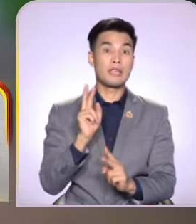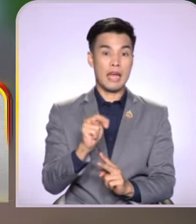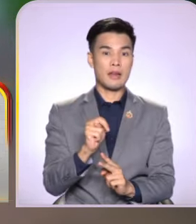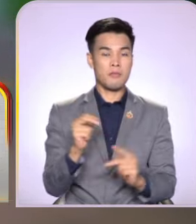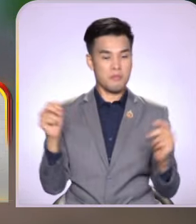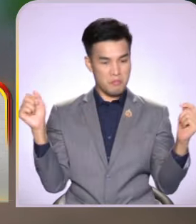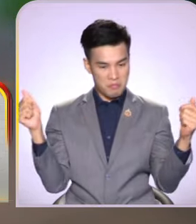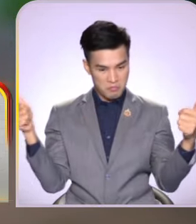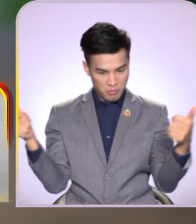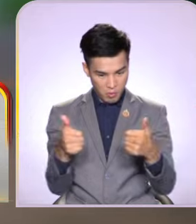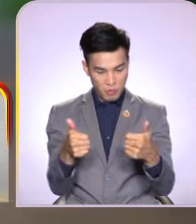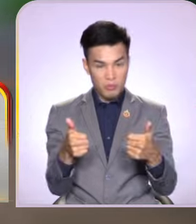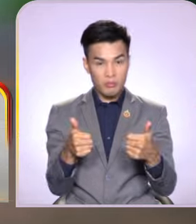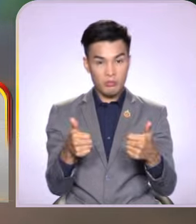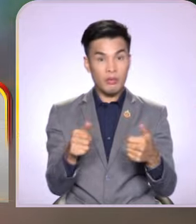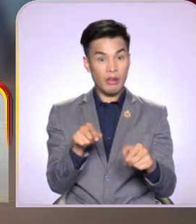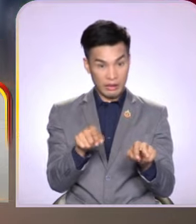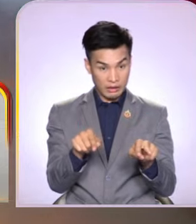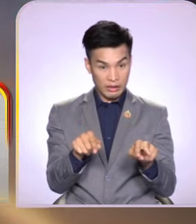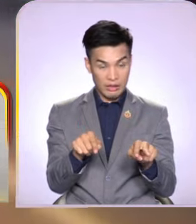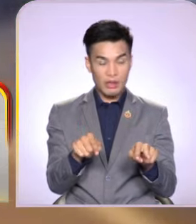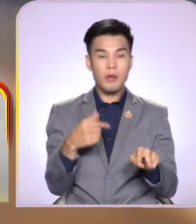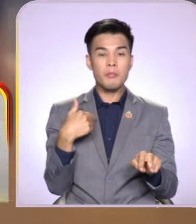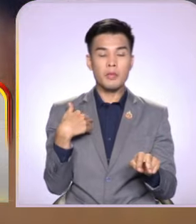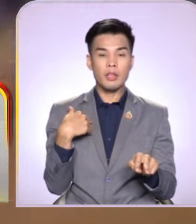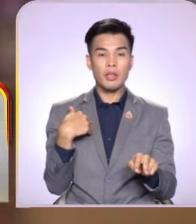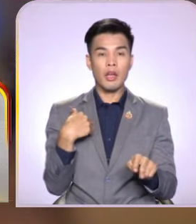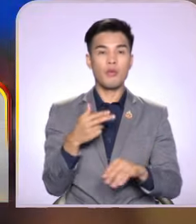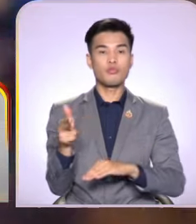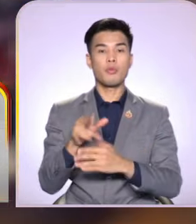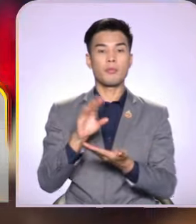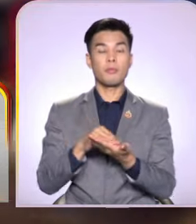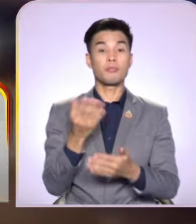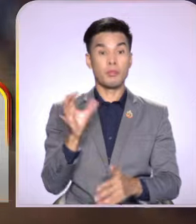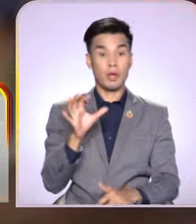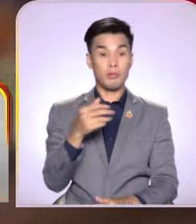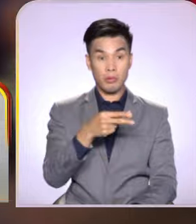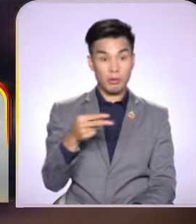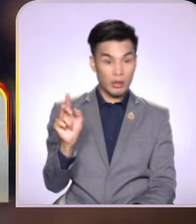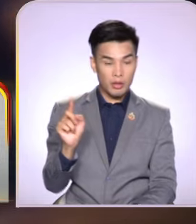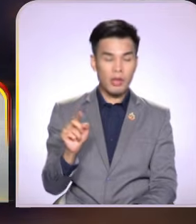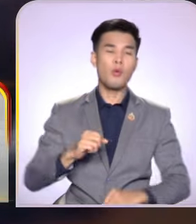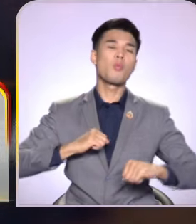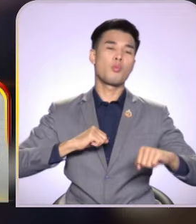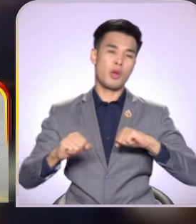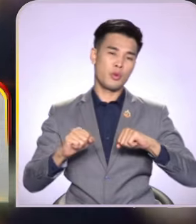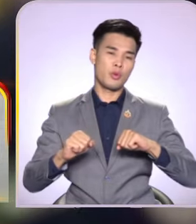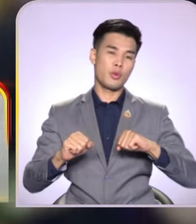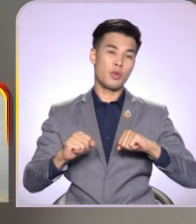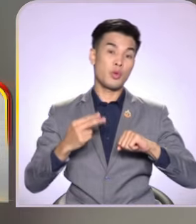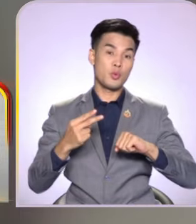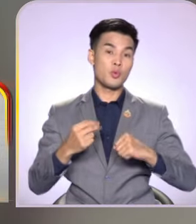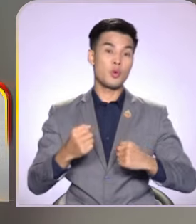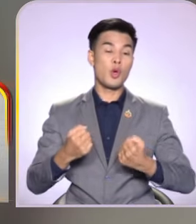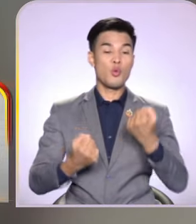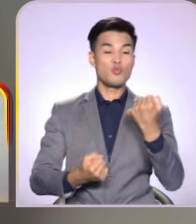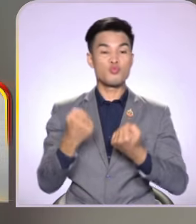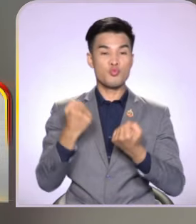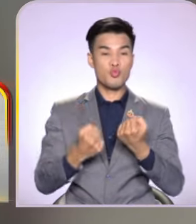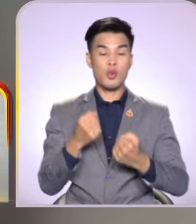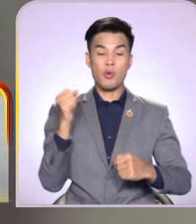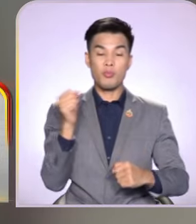กันมาเจอกันที่ตลาดนัดกันหน่อยไหมนะคะเขานำคลิปนี้มาเผยแพร่แล้วก็เขียนข้อความบอกว่าเด็กวัยรุ่นมาดูรถแห่บ้านหน